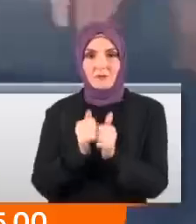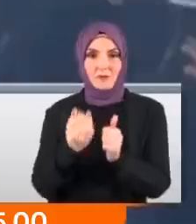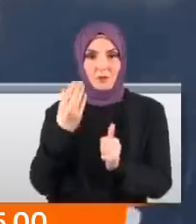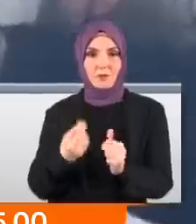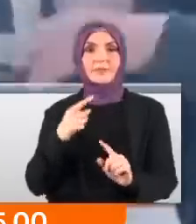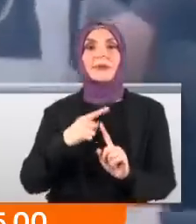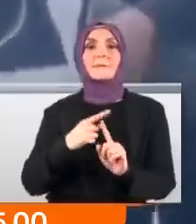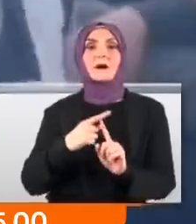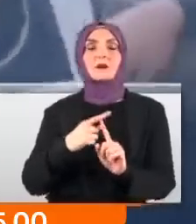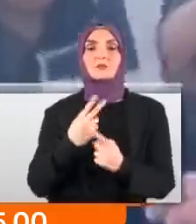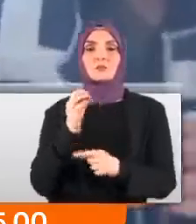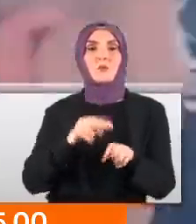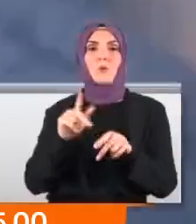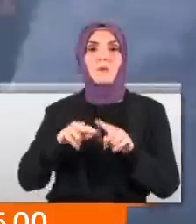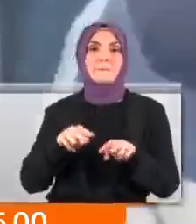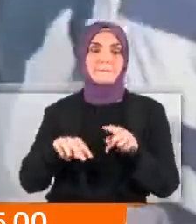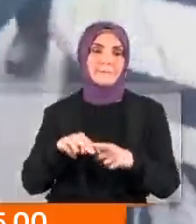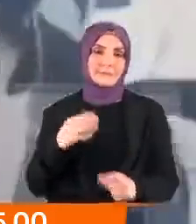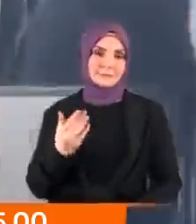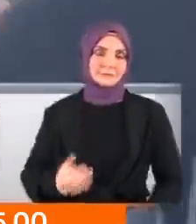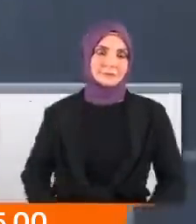Başkanım sen hayırlı olmaya gelemezsin. Ne oldu?